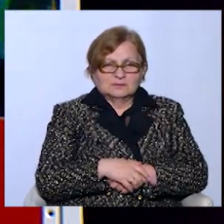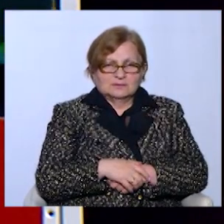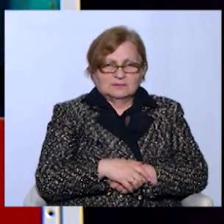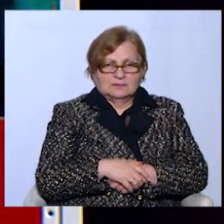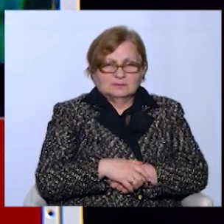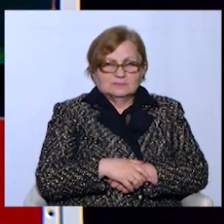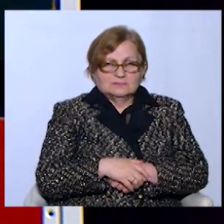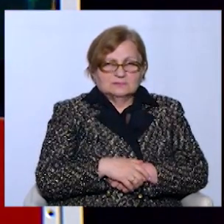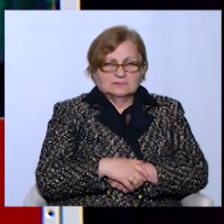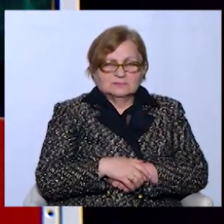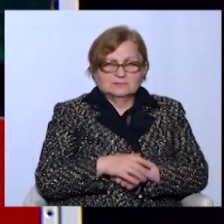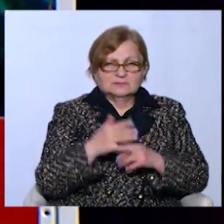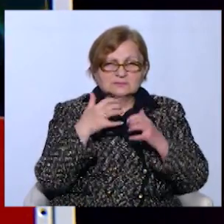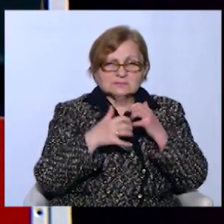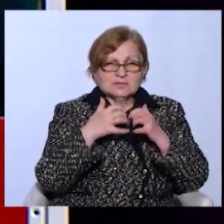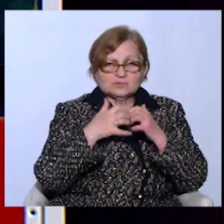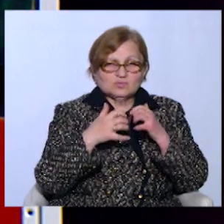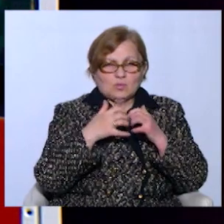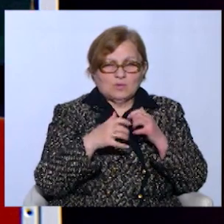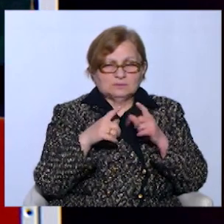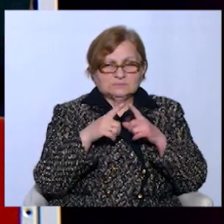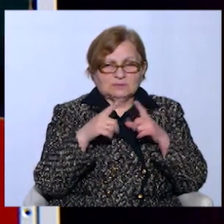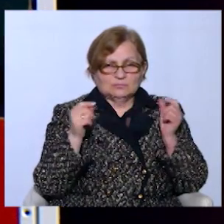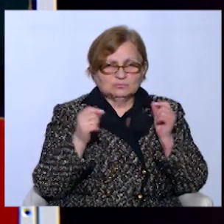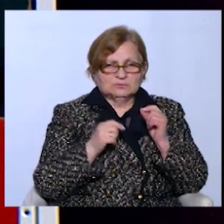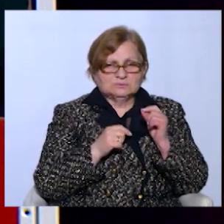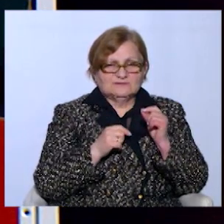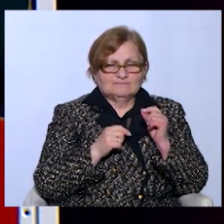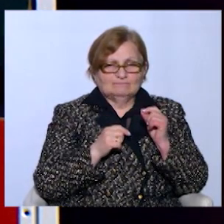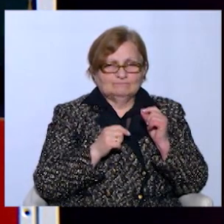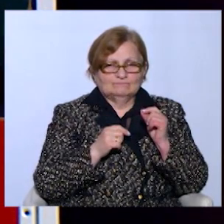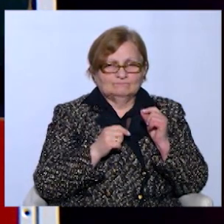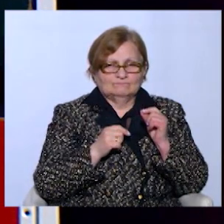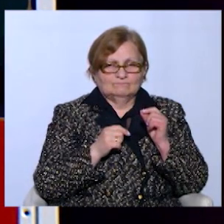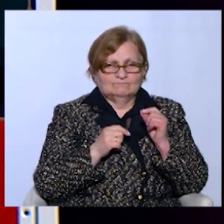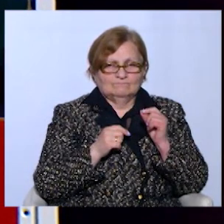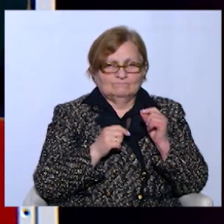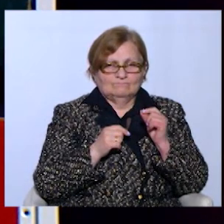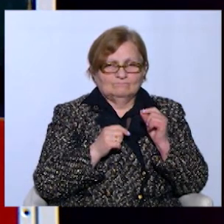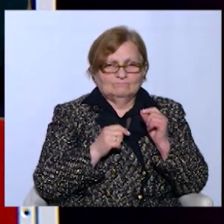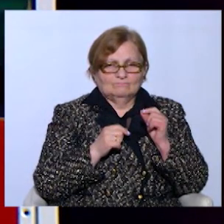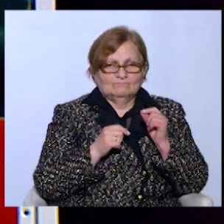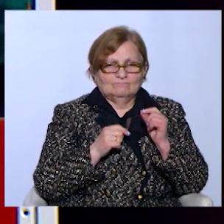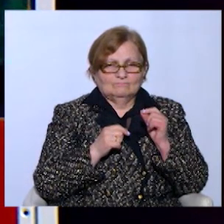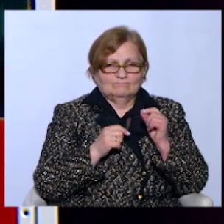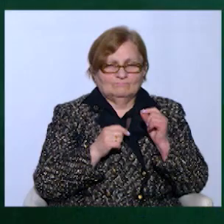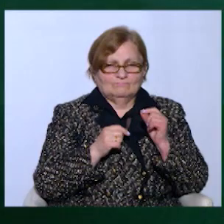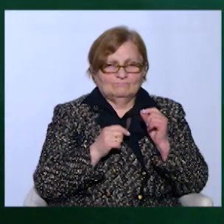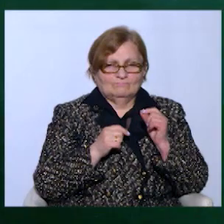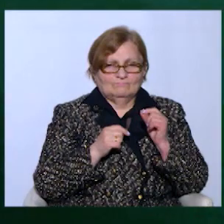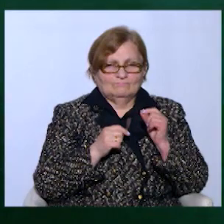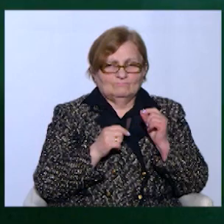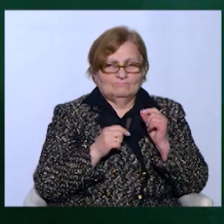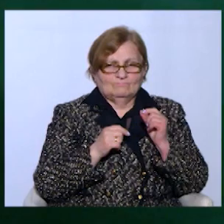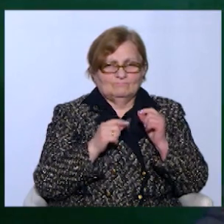ვიღებ საშუალო ზომის სამკუთხედს და ნახეთ, აი ეს წვერო აქეთ